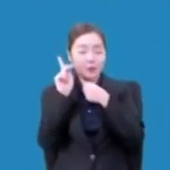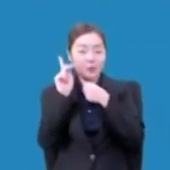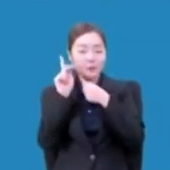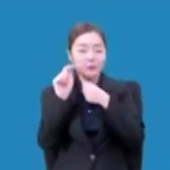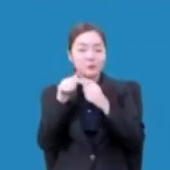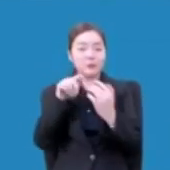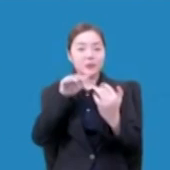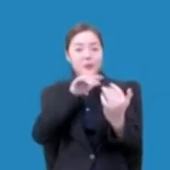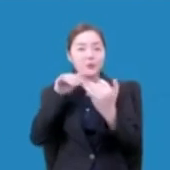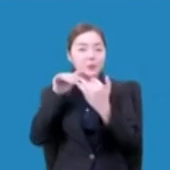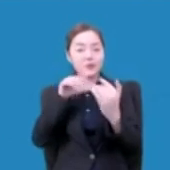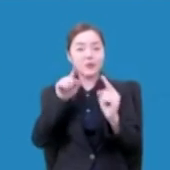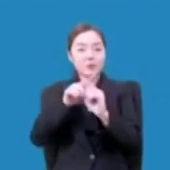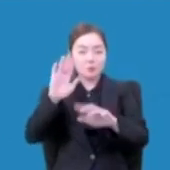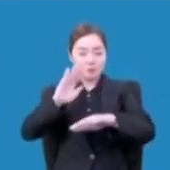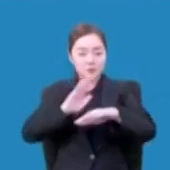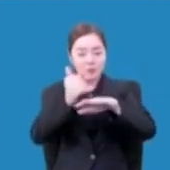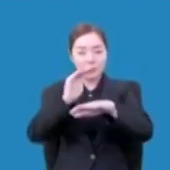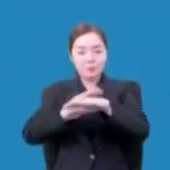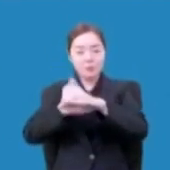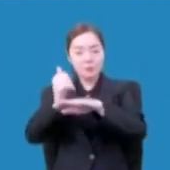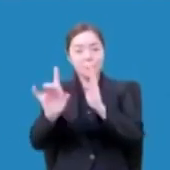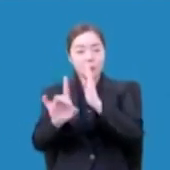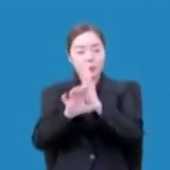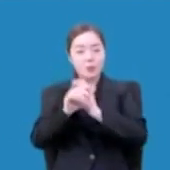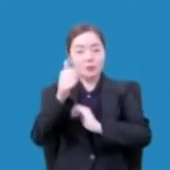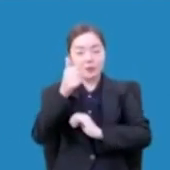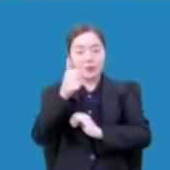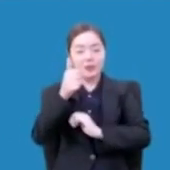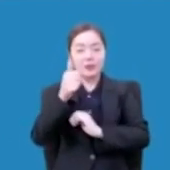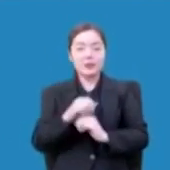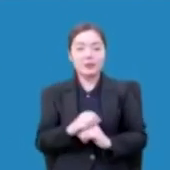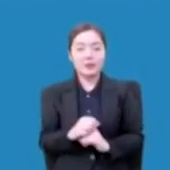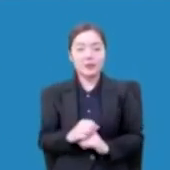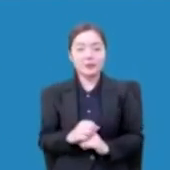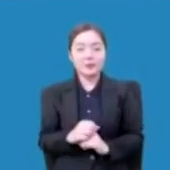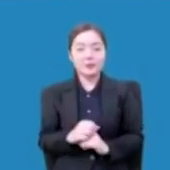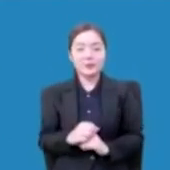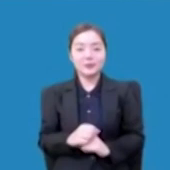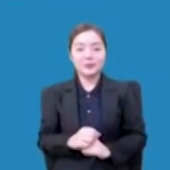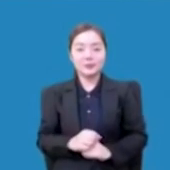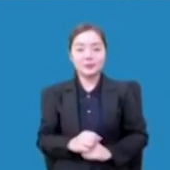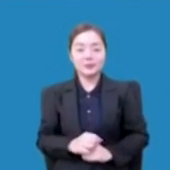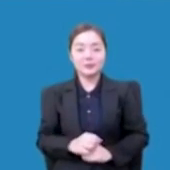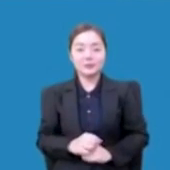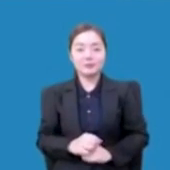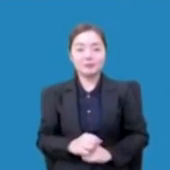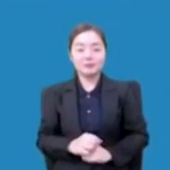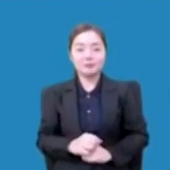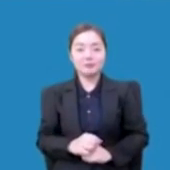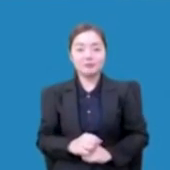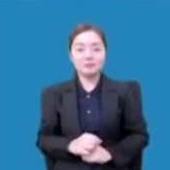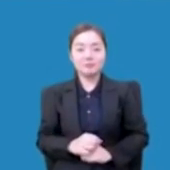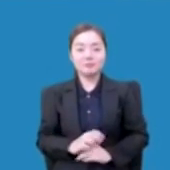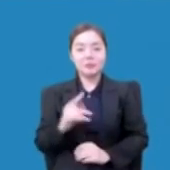เกิดขึ้นอย่างมีประสิทธิภาพแม่นยำเจาะถึงแก่นและไร้ข้อจำกัด สุทธิชัยกับสุทธิชั